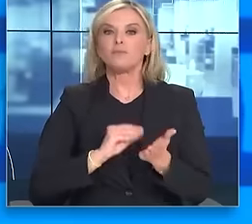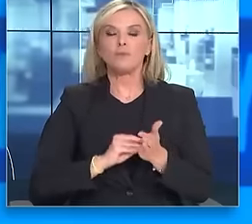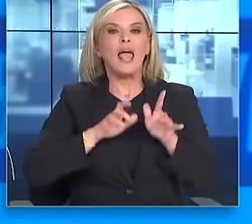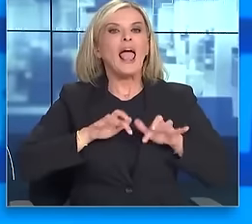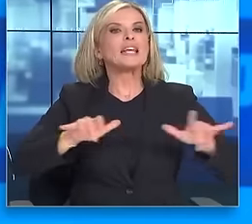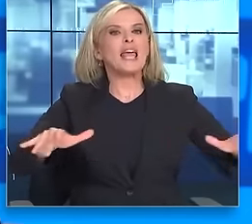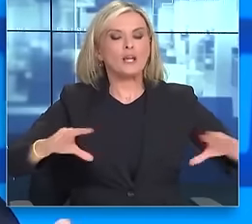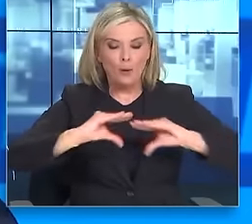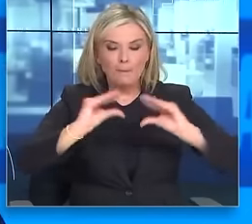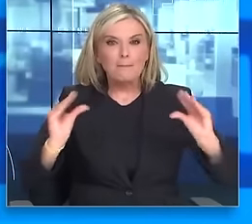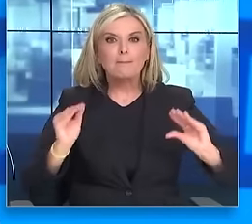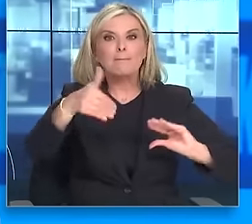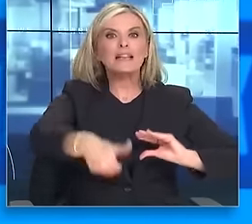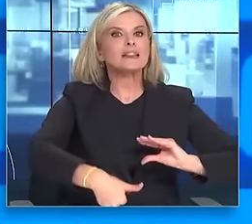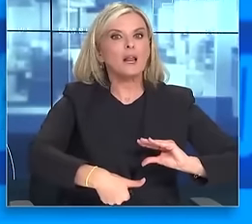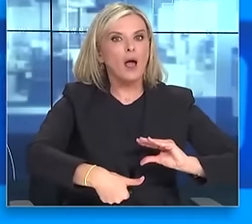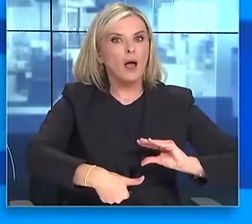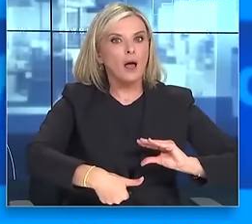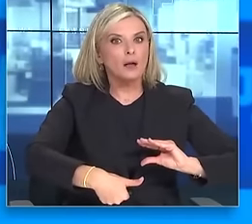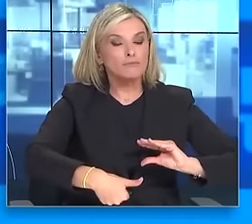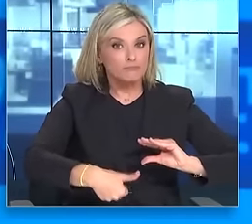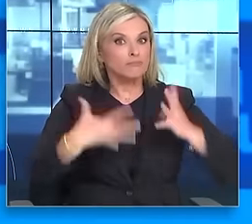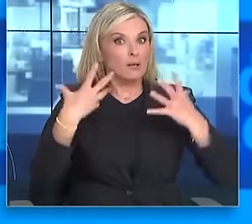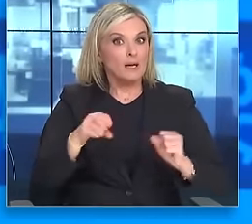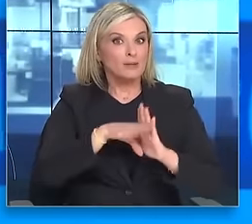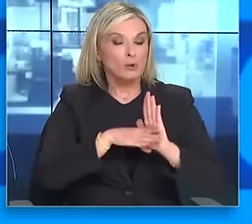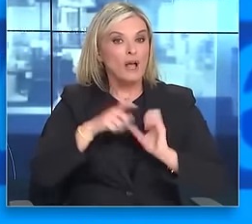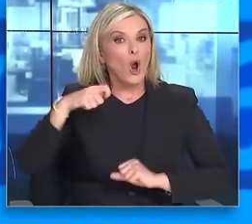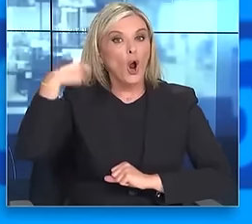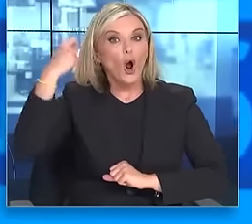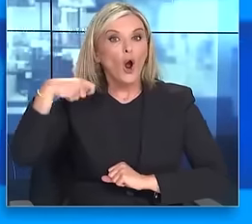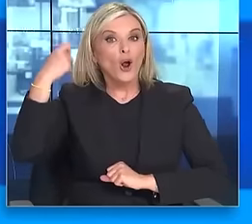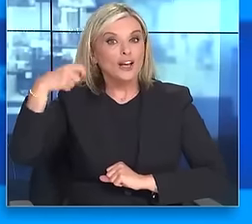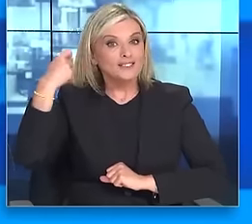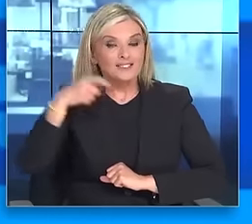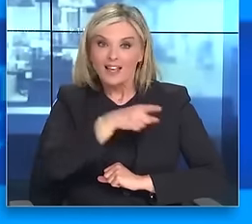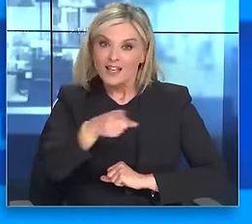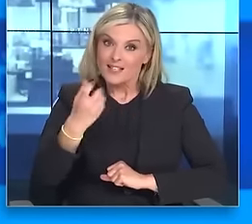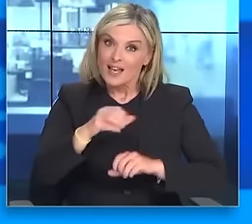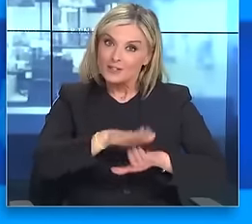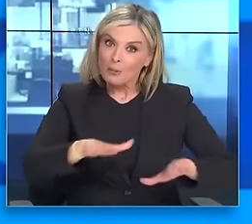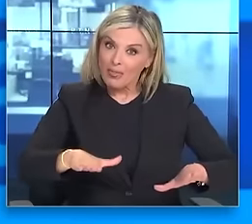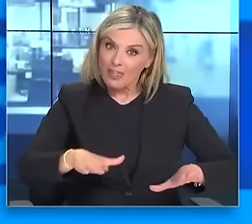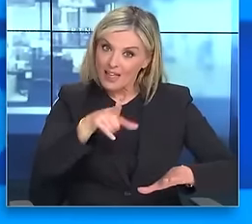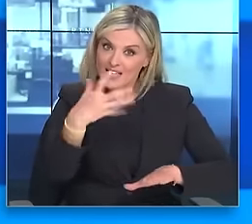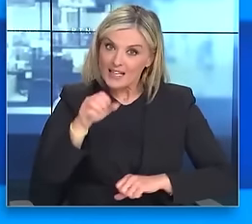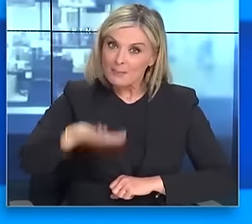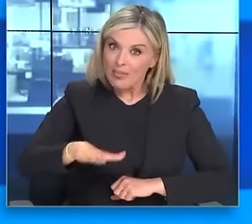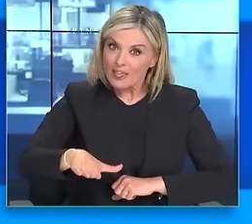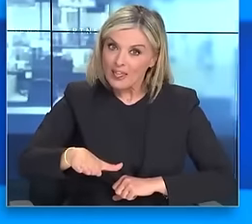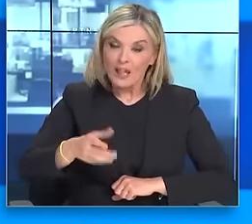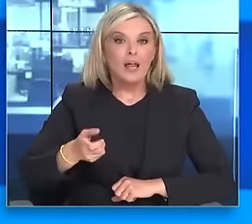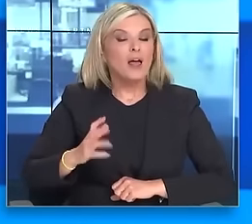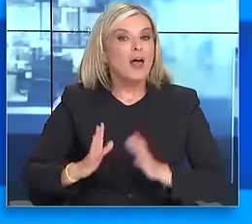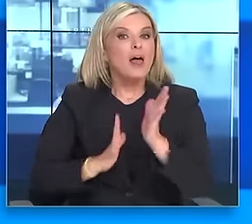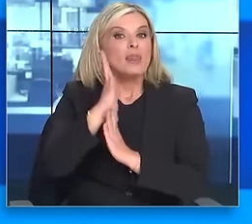τραχύλου της μήτρας. Εκεί θέλω να κάνω και μια ειδική έκκληση στους γονείς. Έχετε παιδί, είπατε, όσον 15